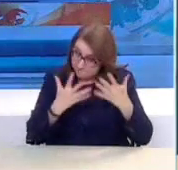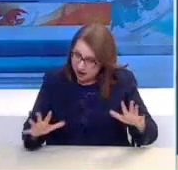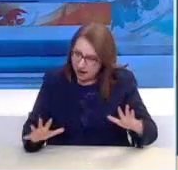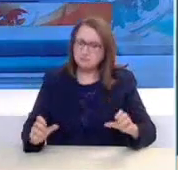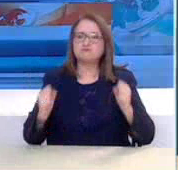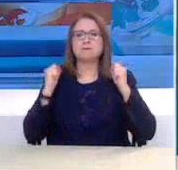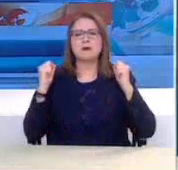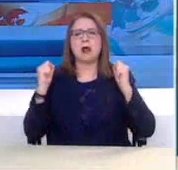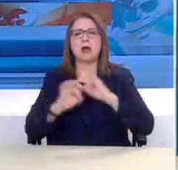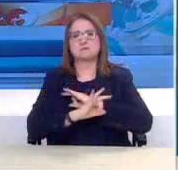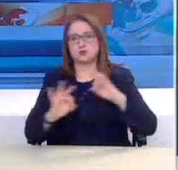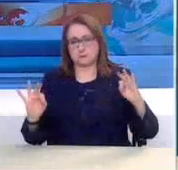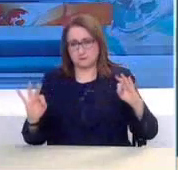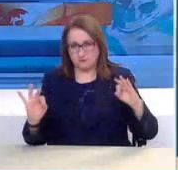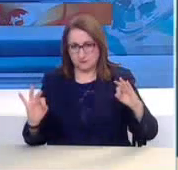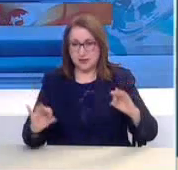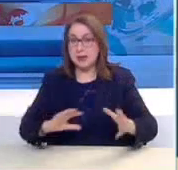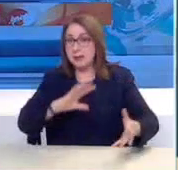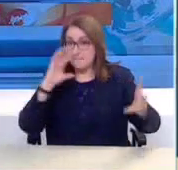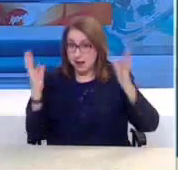καλά. Έχουν καταγραφεί παγκοσμίως